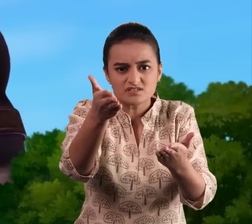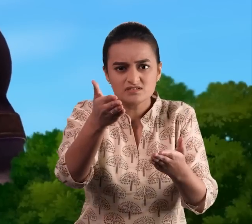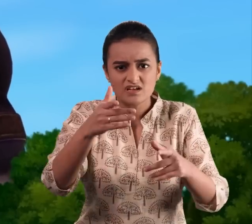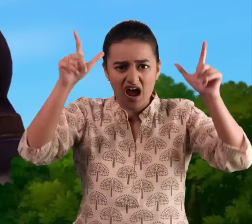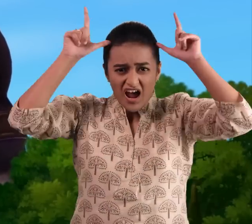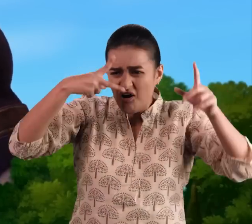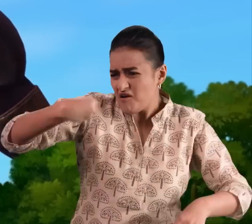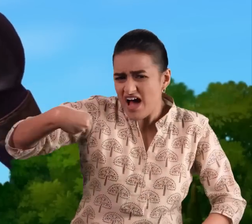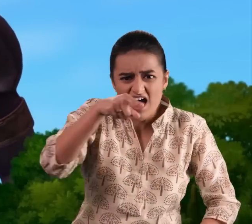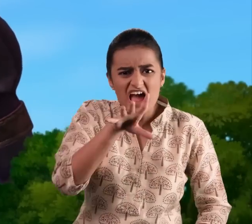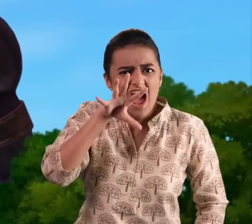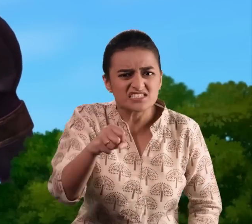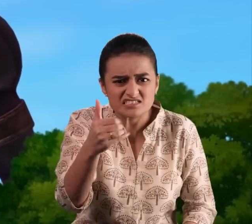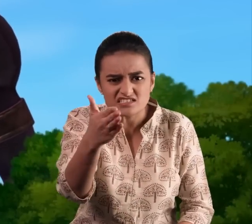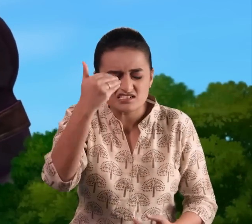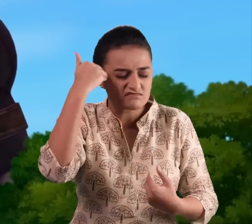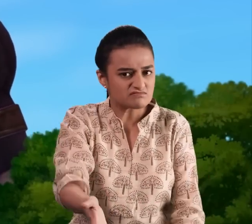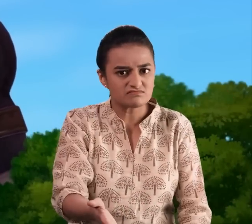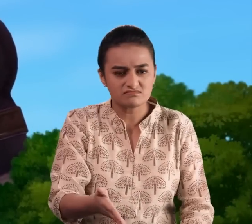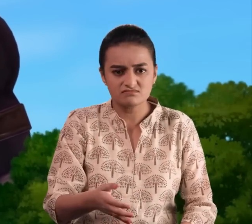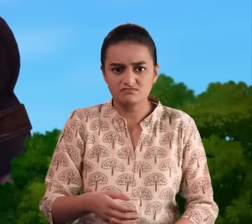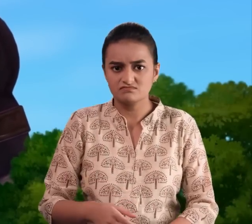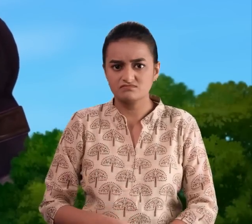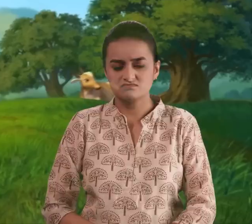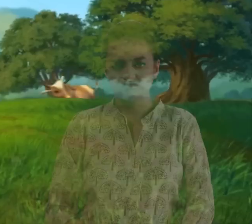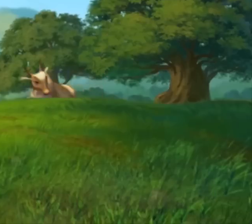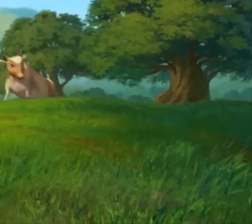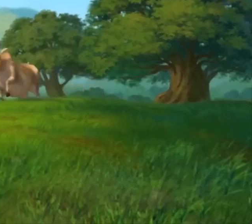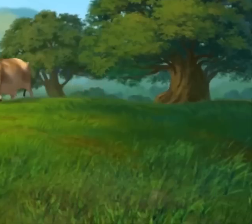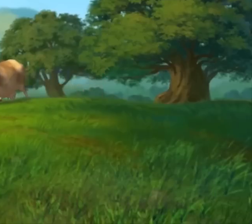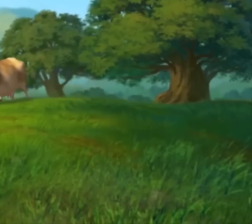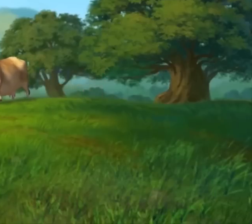मूर्ख बाघ, एक कमजोर सी गाय नहीं पकड़ी जा रही इससे।